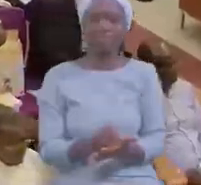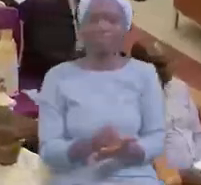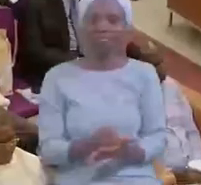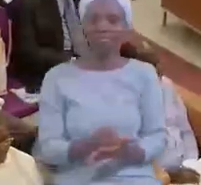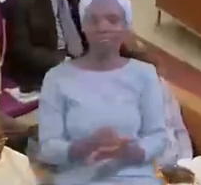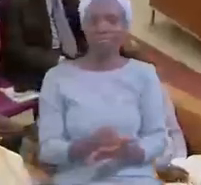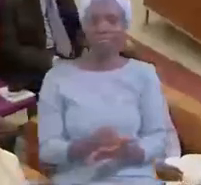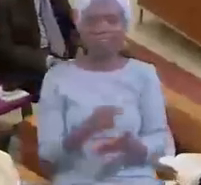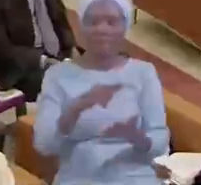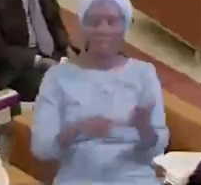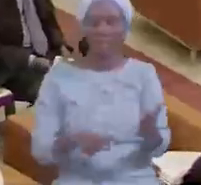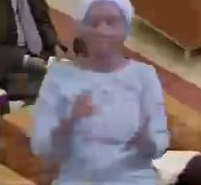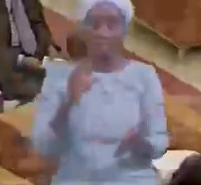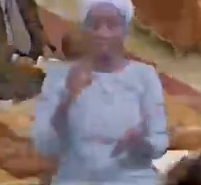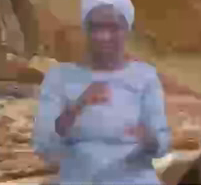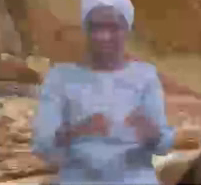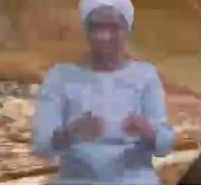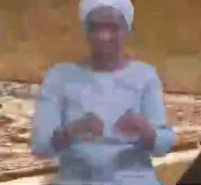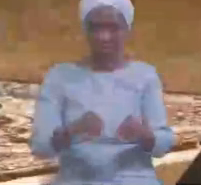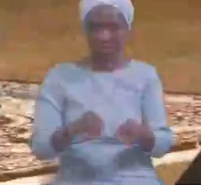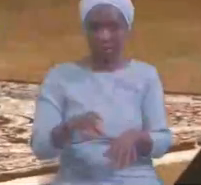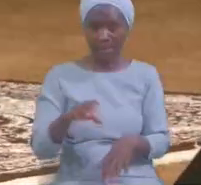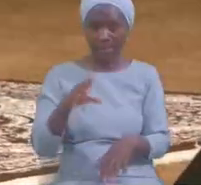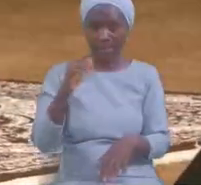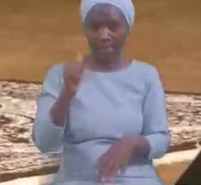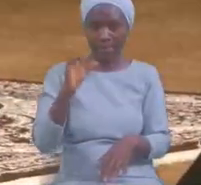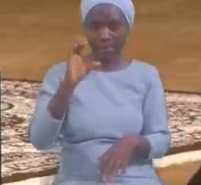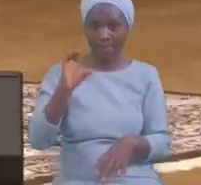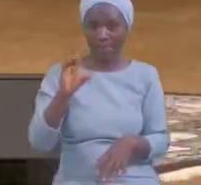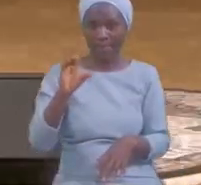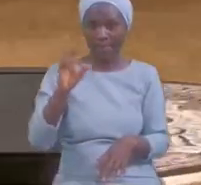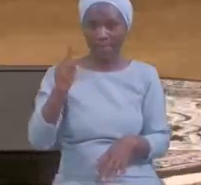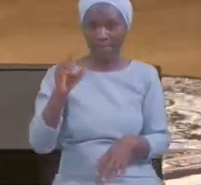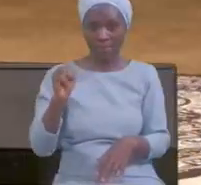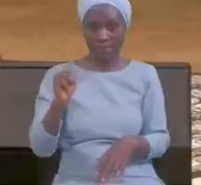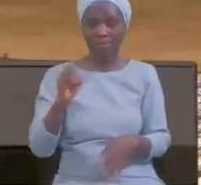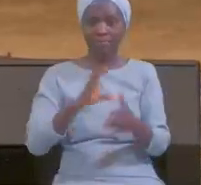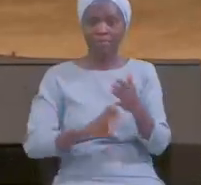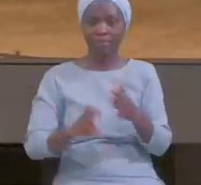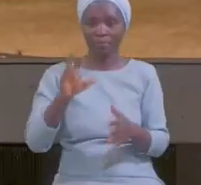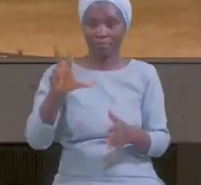Actes chapitre 3, Actes des Apôtres, chapitre 3, 19.